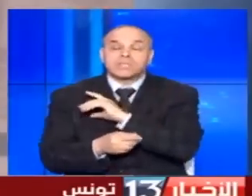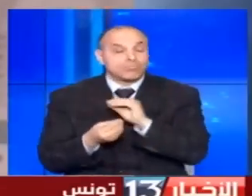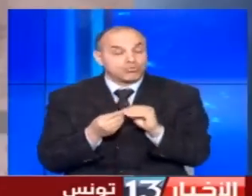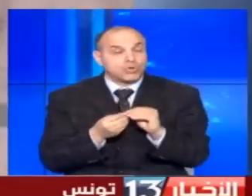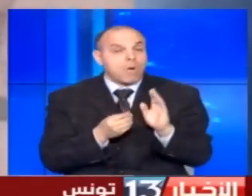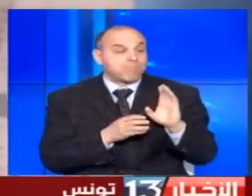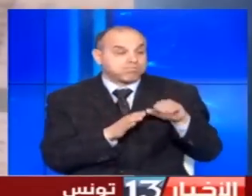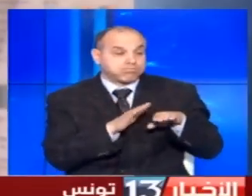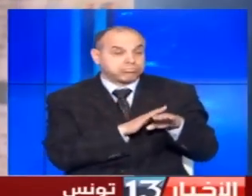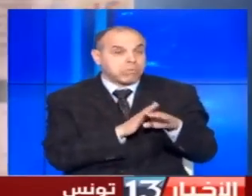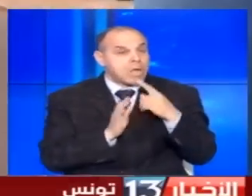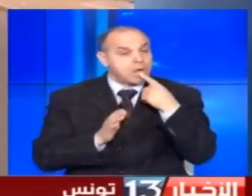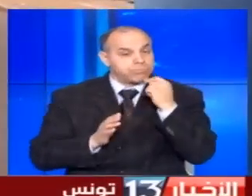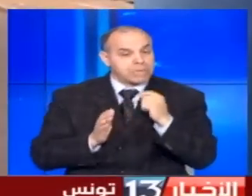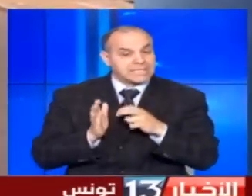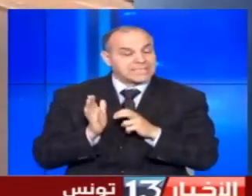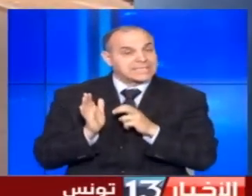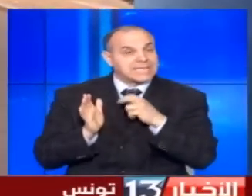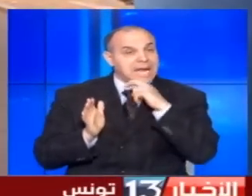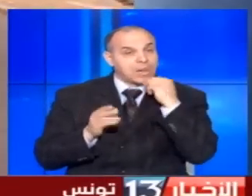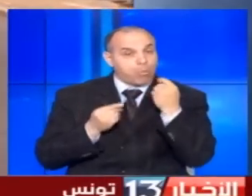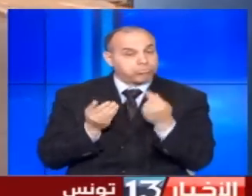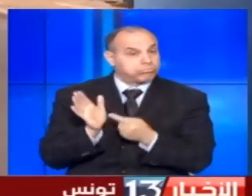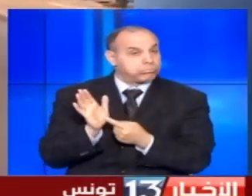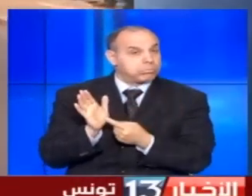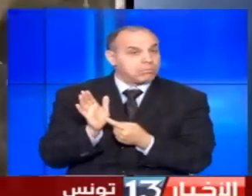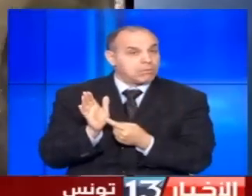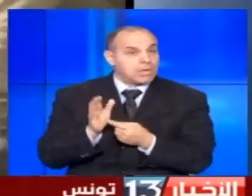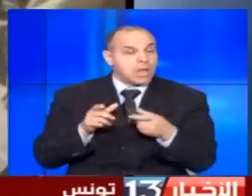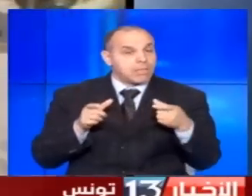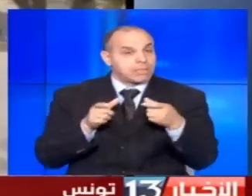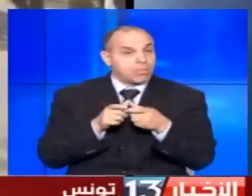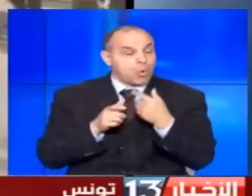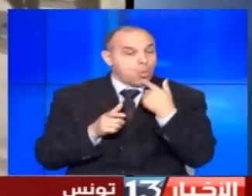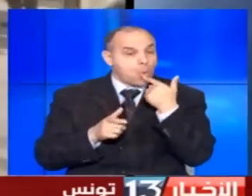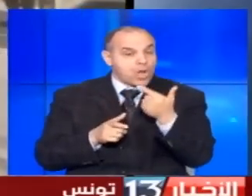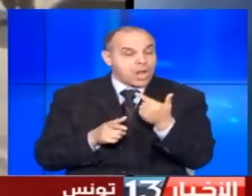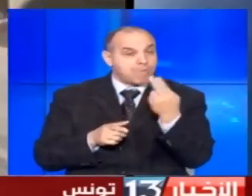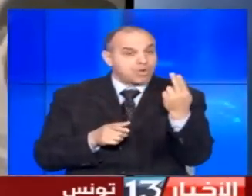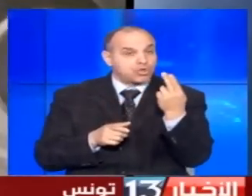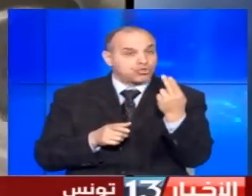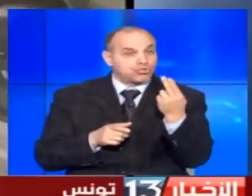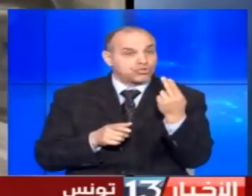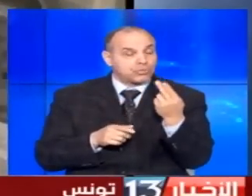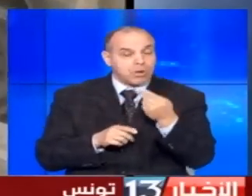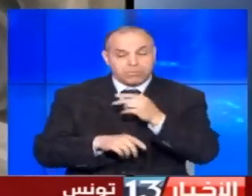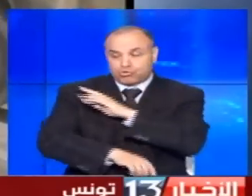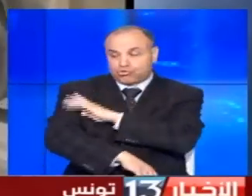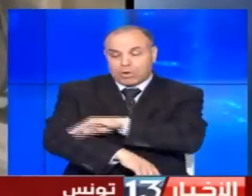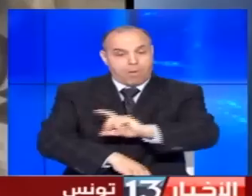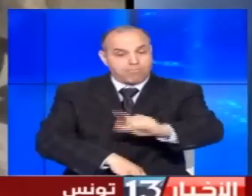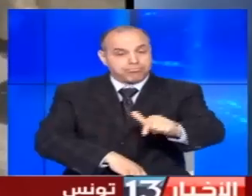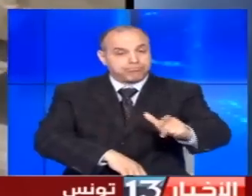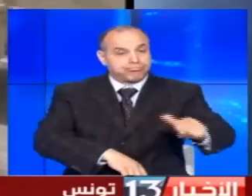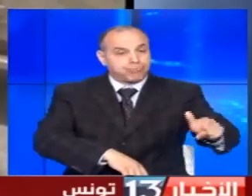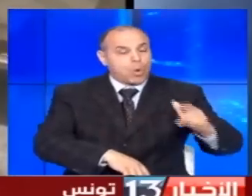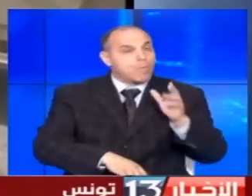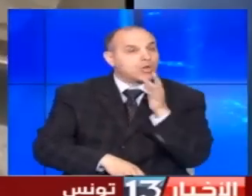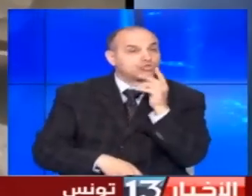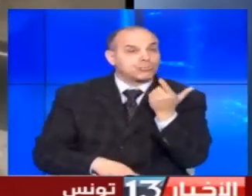للوفاء بالتزاماتها بعد تلميحات بان الحكومه ربما لن تكون قادره على دفع رواتب موظفيها